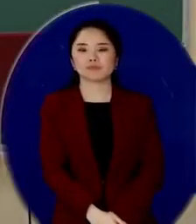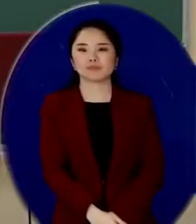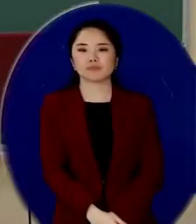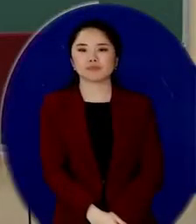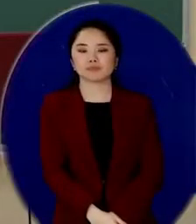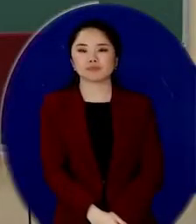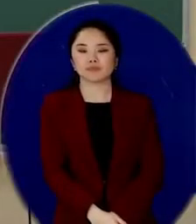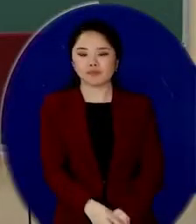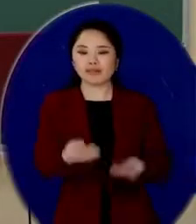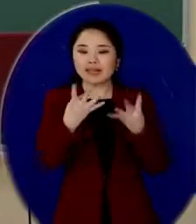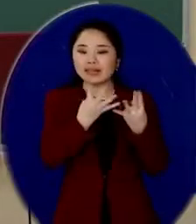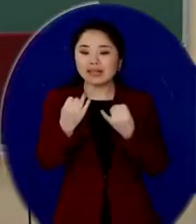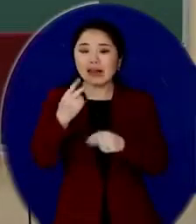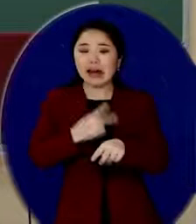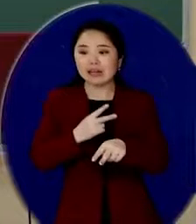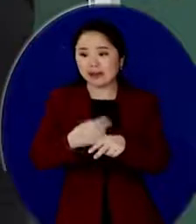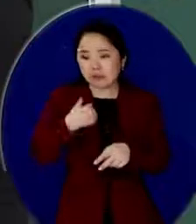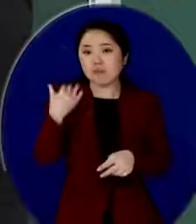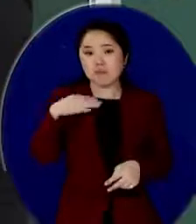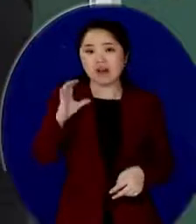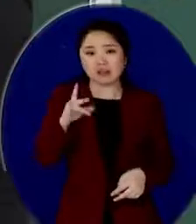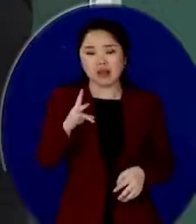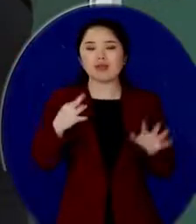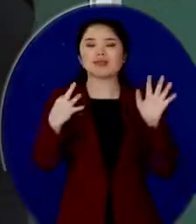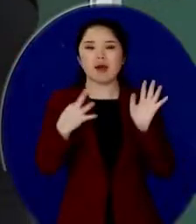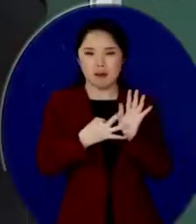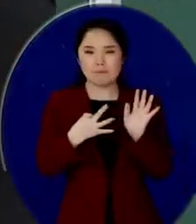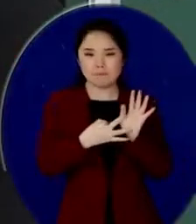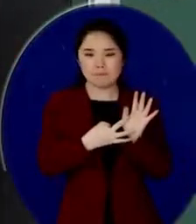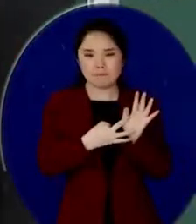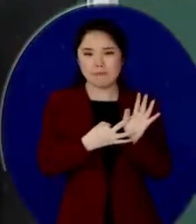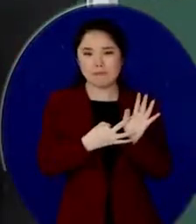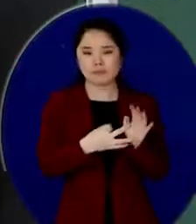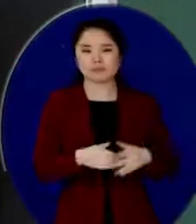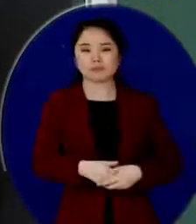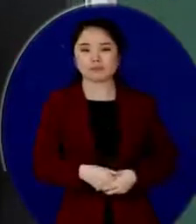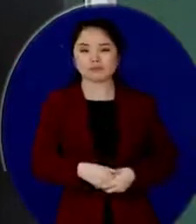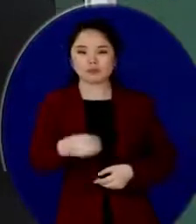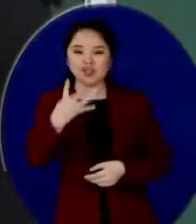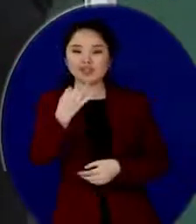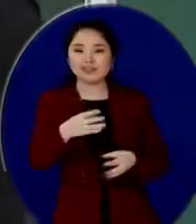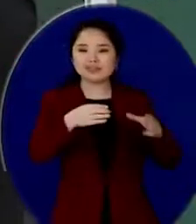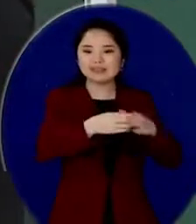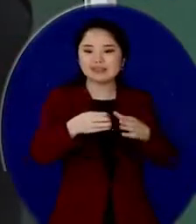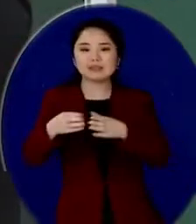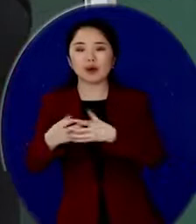За, хідэн харандаа байлаа. 8 харандаа. Хідэн савнд хувааж